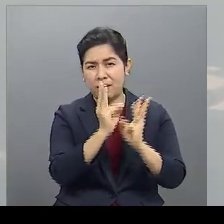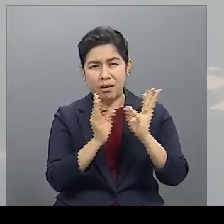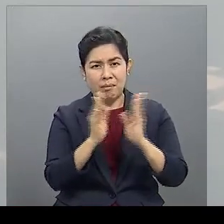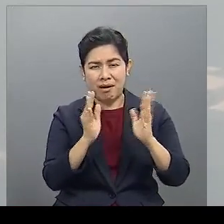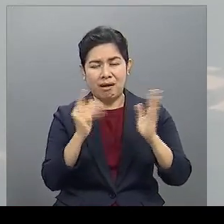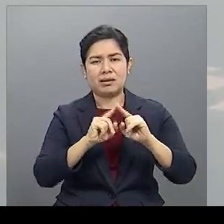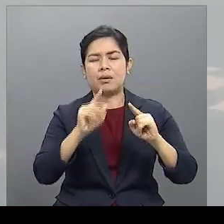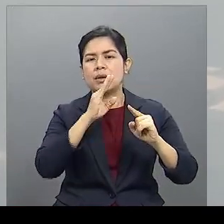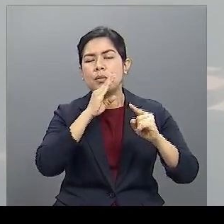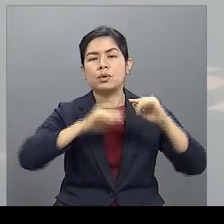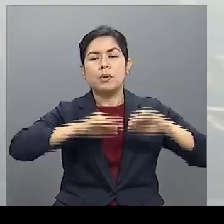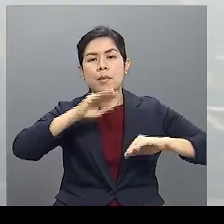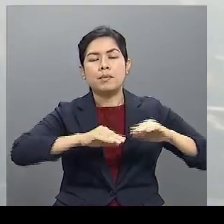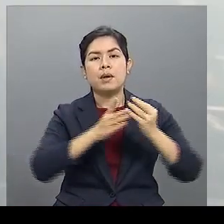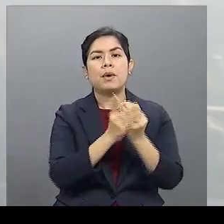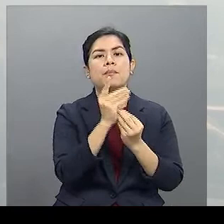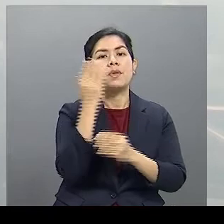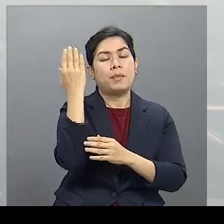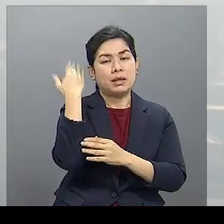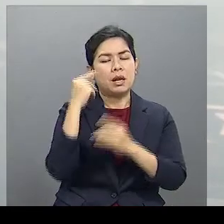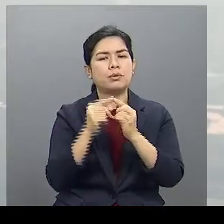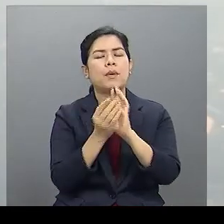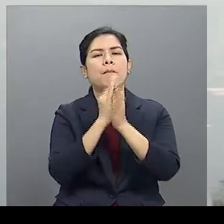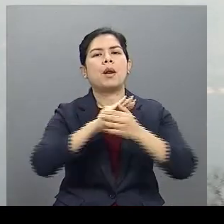มาเพราะการระบายอากาศที่ดีขึ้น